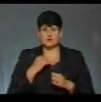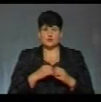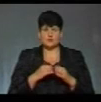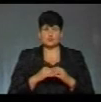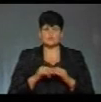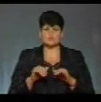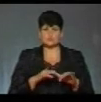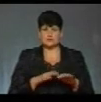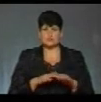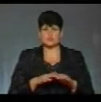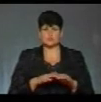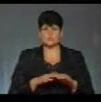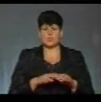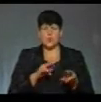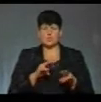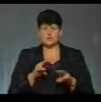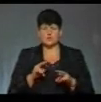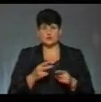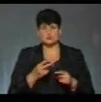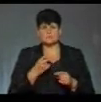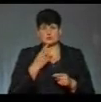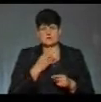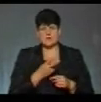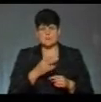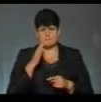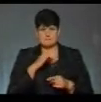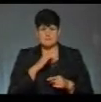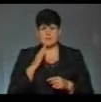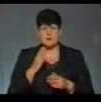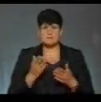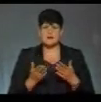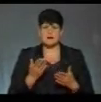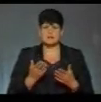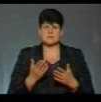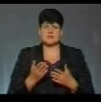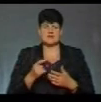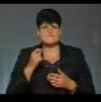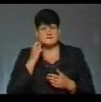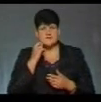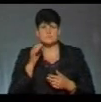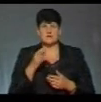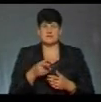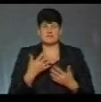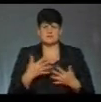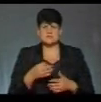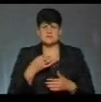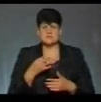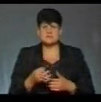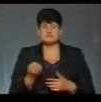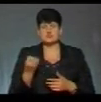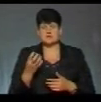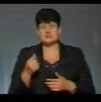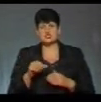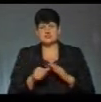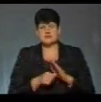дитини контролюється, спостерігається батьками, але вік, про який вже сказав пан Петро, це